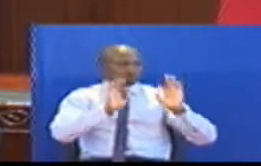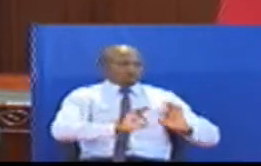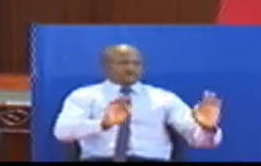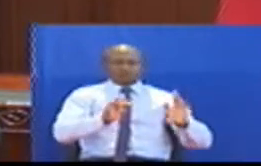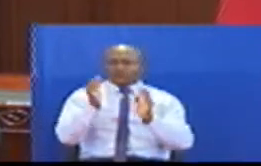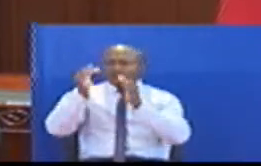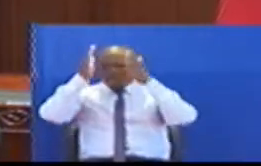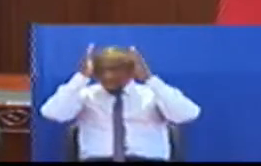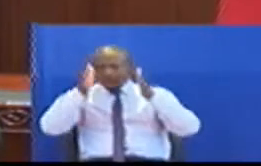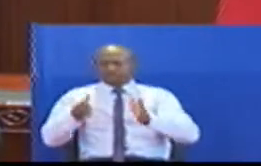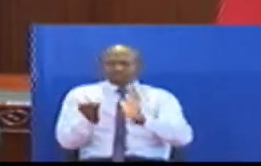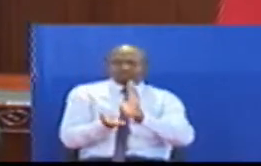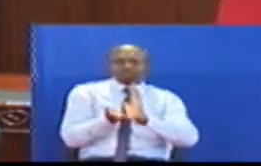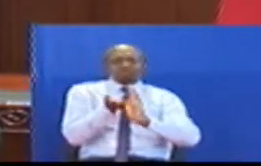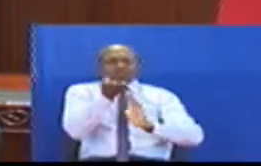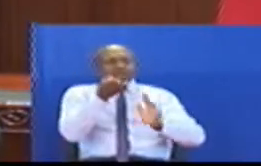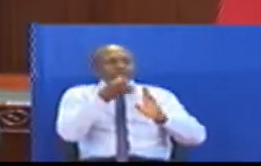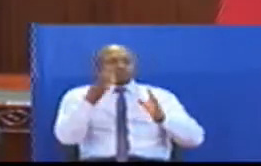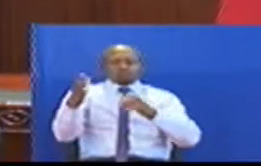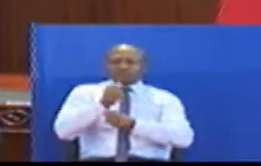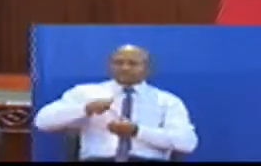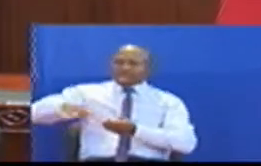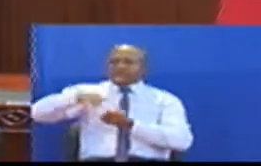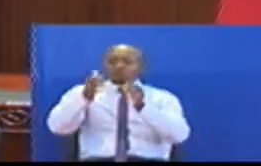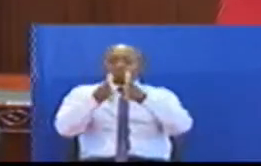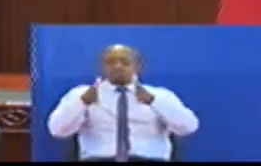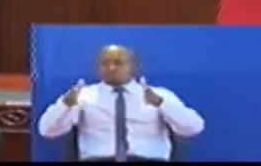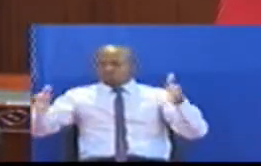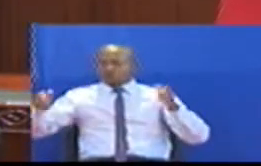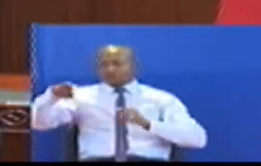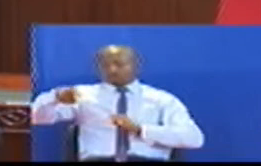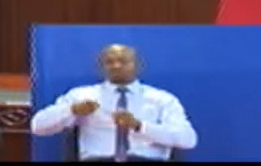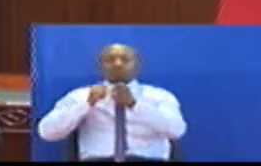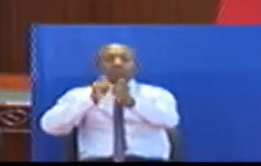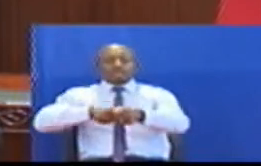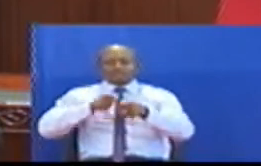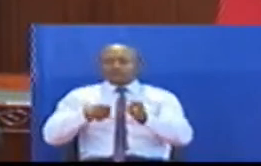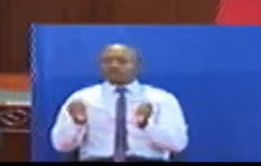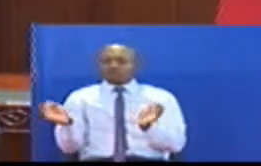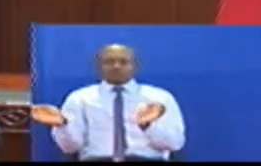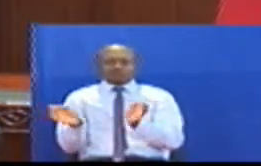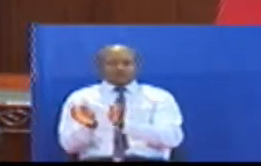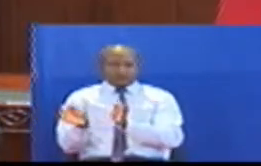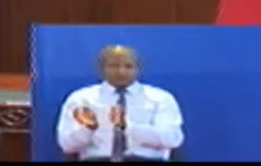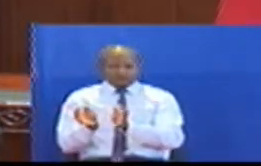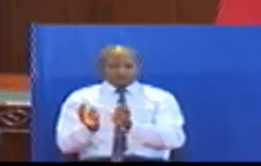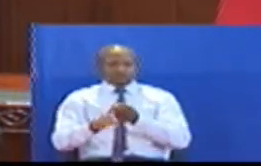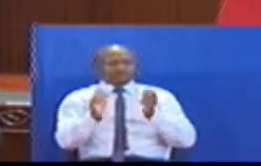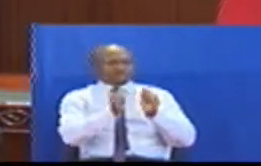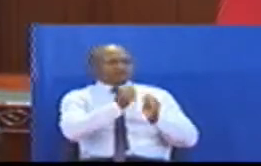hadhi, ili ipatikane eneo kubwa zaidi kwa ajili ya kilimo na ufugaji. Mheshimiwa Spika, la